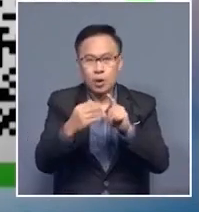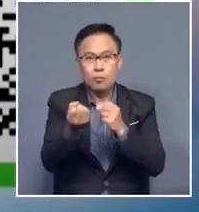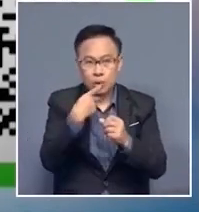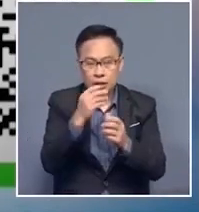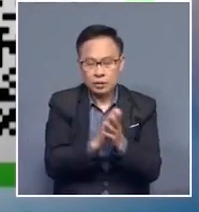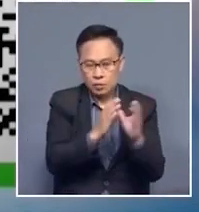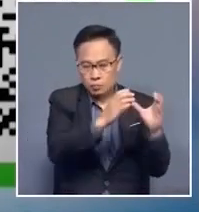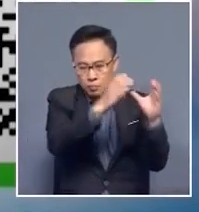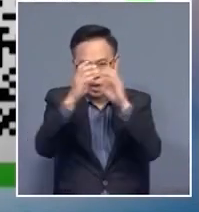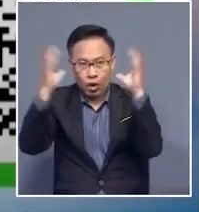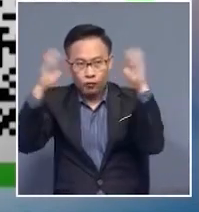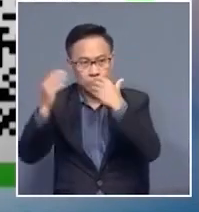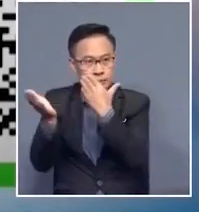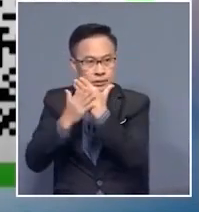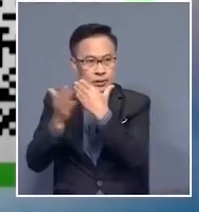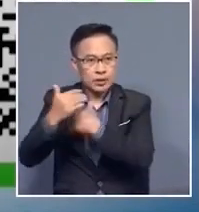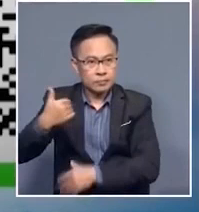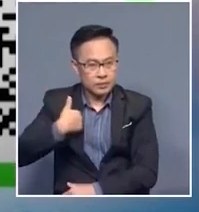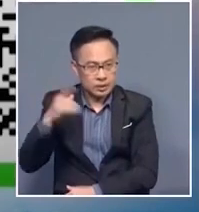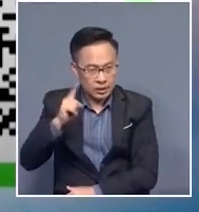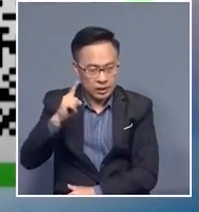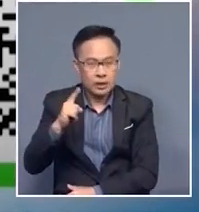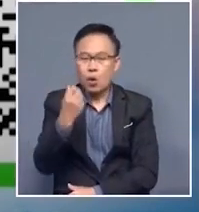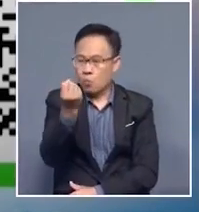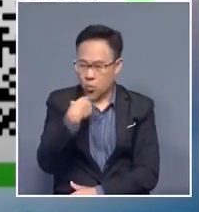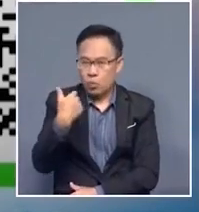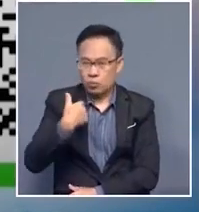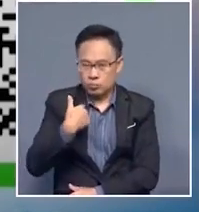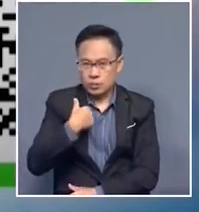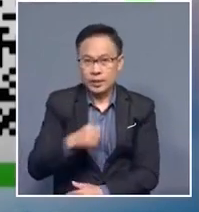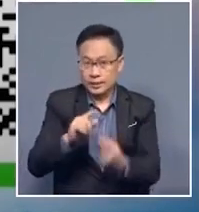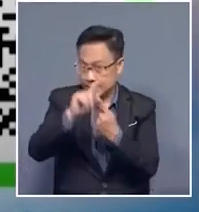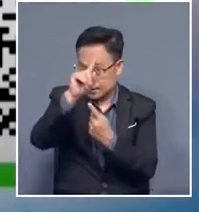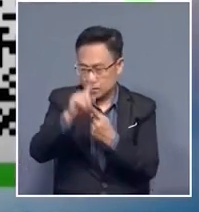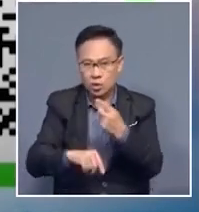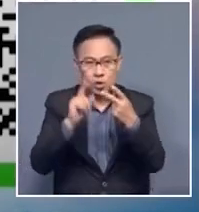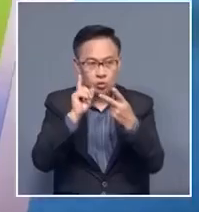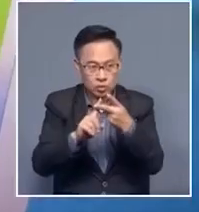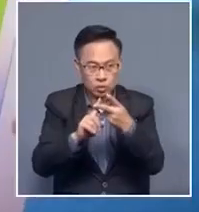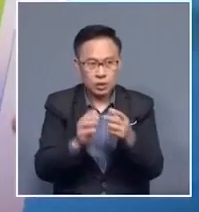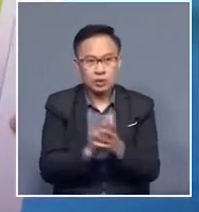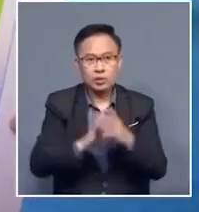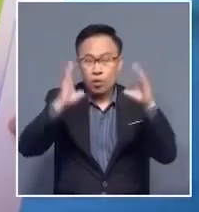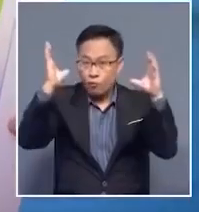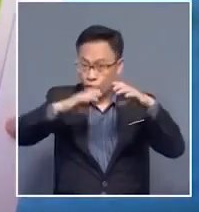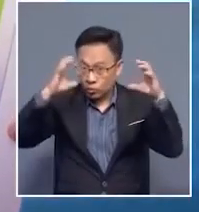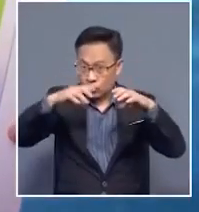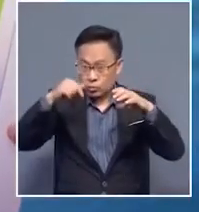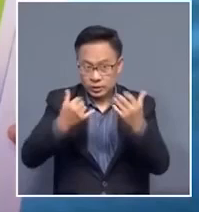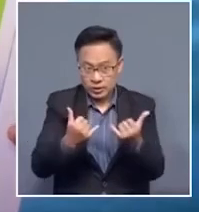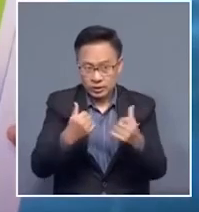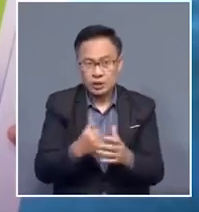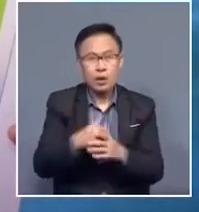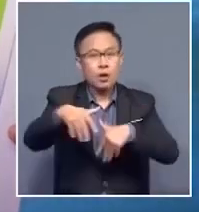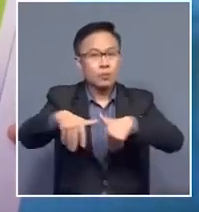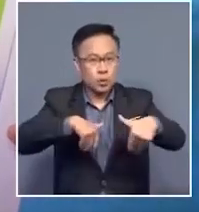เนี่ยจะเข้ามาทางทิศทางไหนกรุงเทพมหานครนะครับแล้วในขณะเดียวกันในขณะที่ฝนตกเนี่ยรายนี้นะครับประชาชน